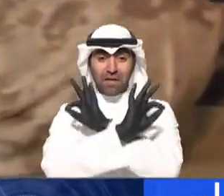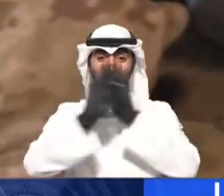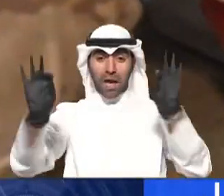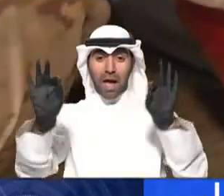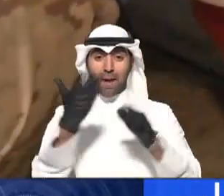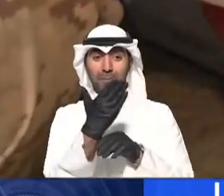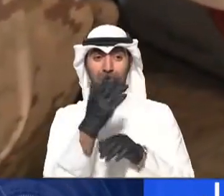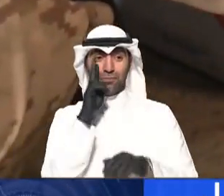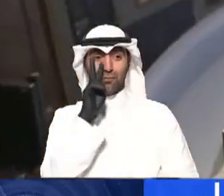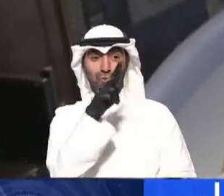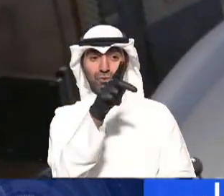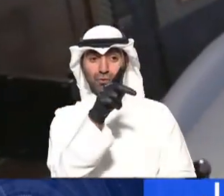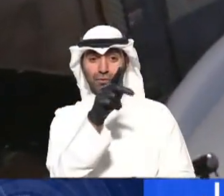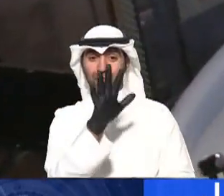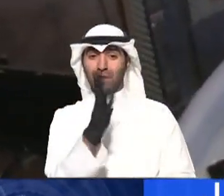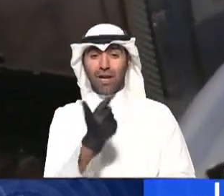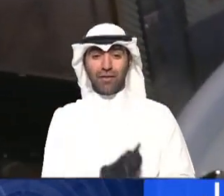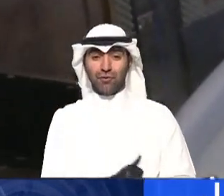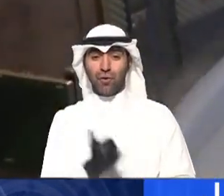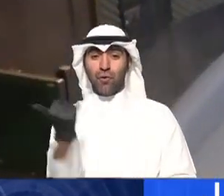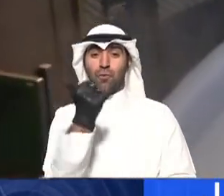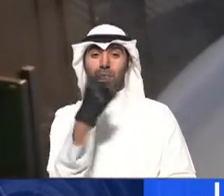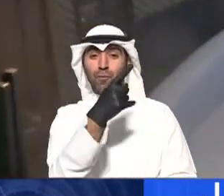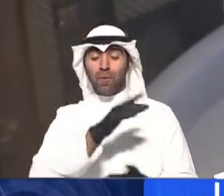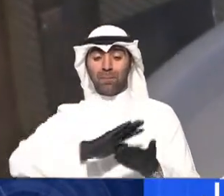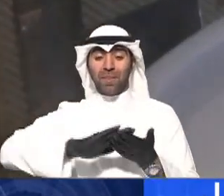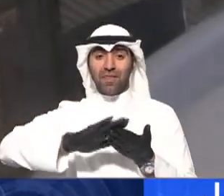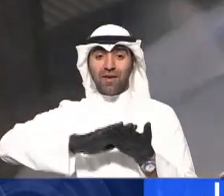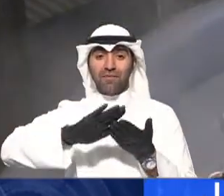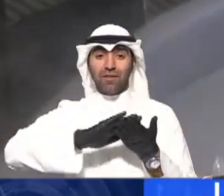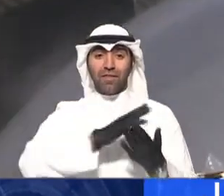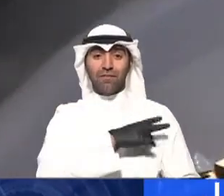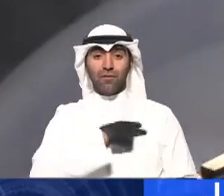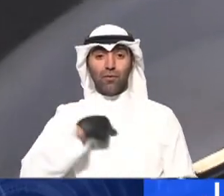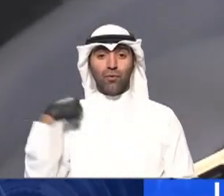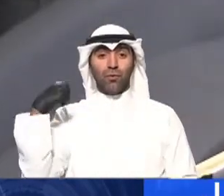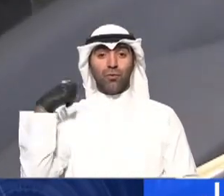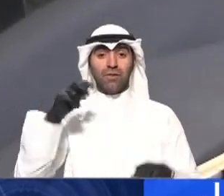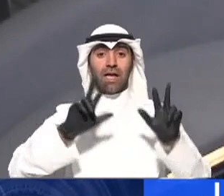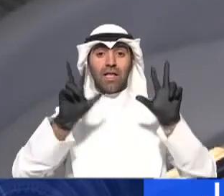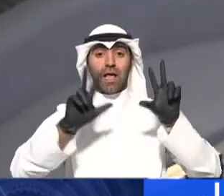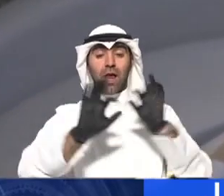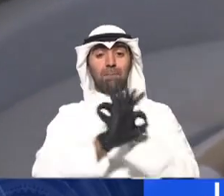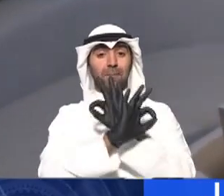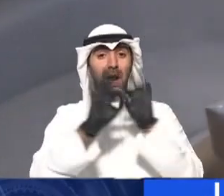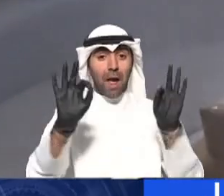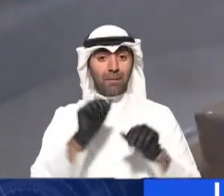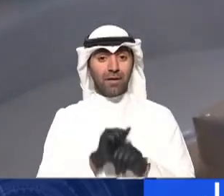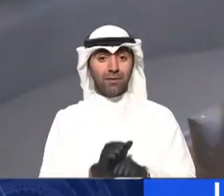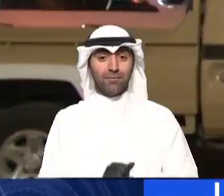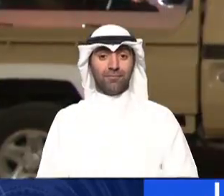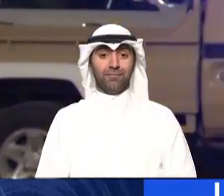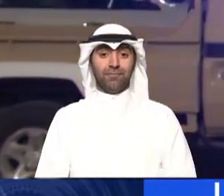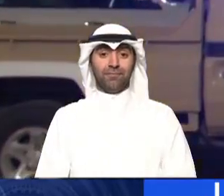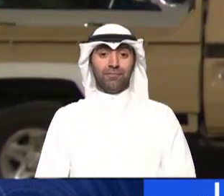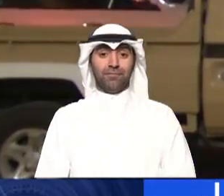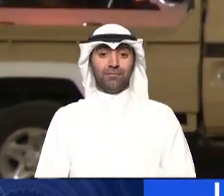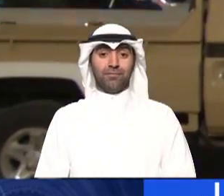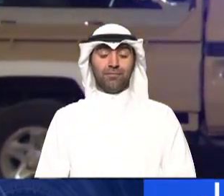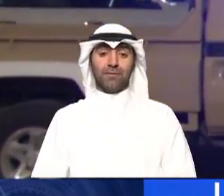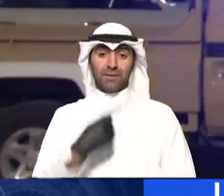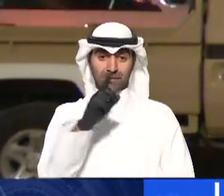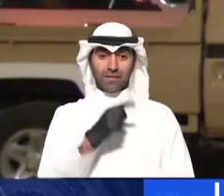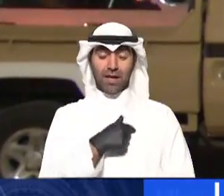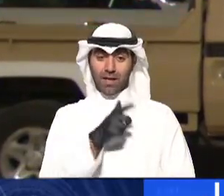البرنامج المتكامل لتعقيم مباني الجهات الحكومية ضمن الإجراءات الاحترازية الوقائية. الأدوات